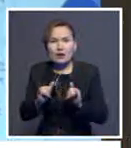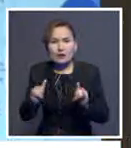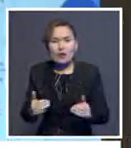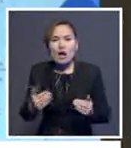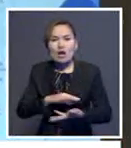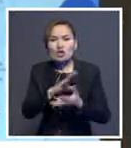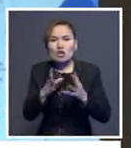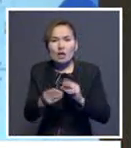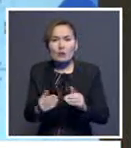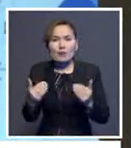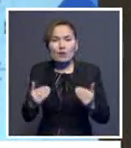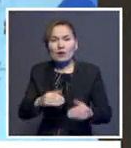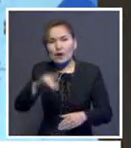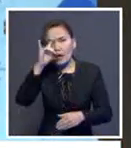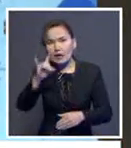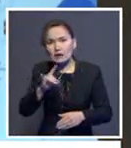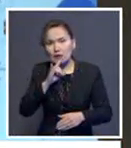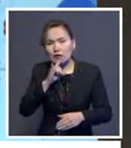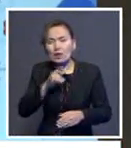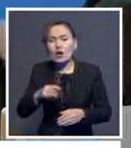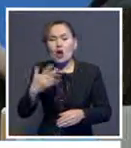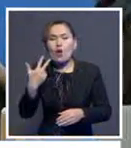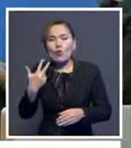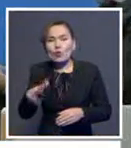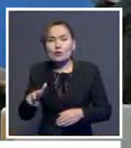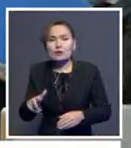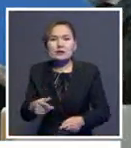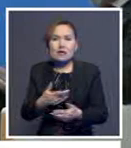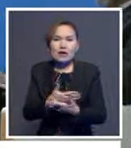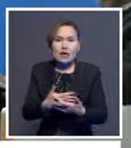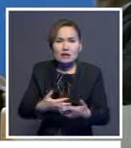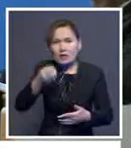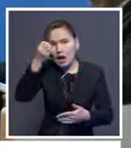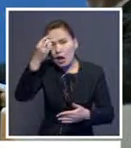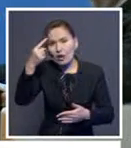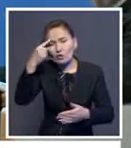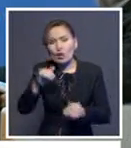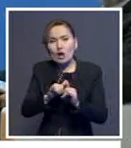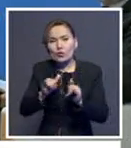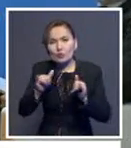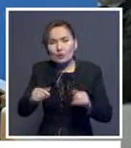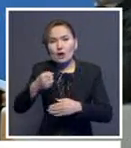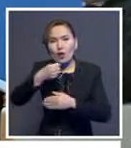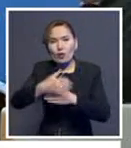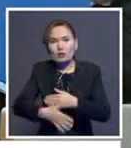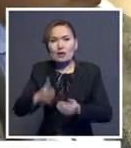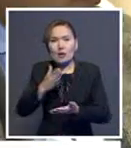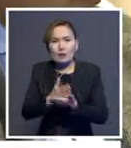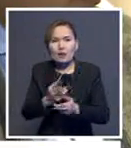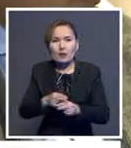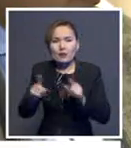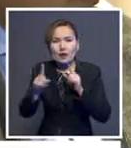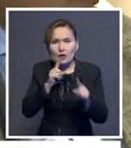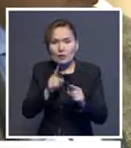Жалпы бүгінде елімізде 30 шақты ақыл-ой орталығы бар. Келешекте олар бірлесіп жұмыс істемекші. Соған байланысты конференция соңында